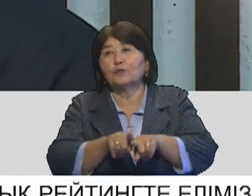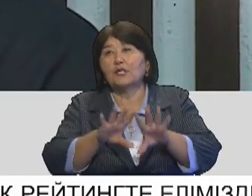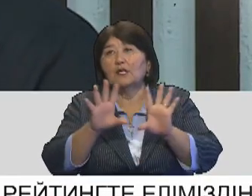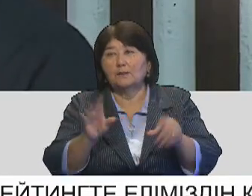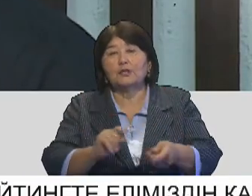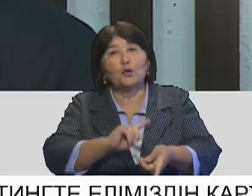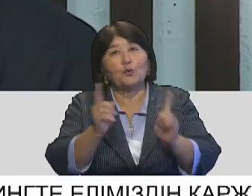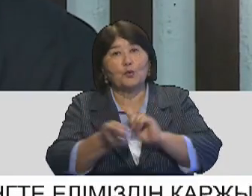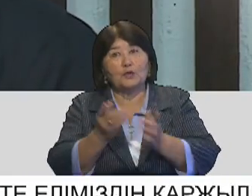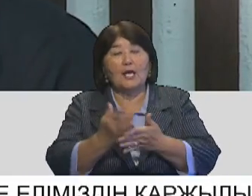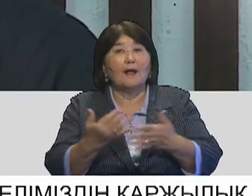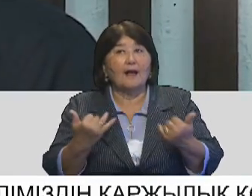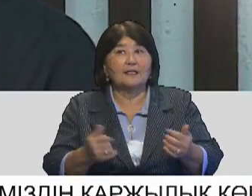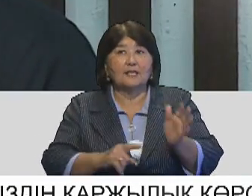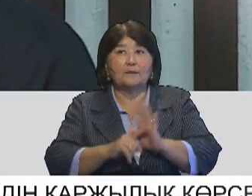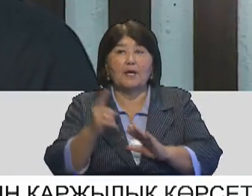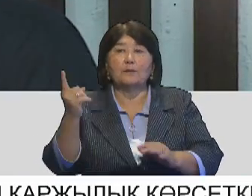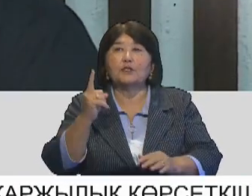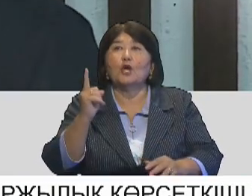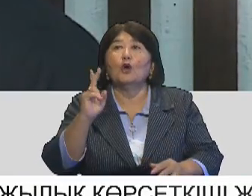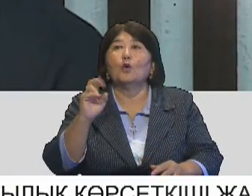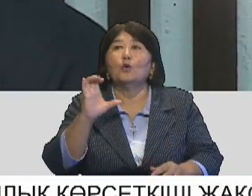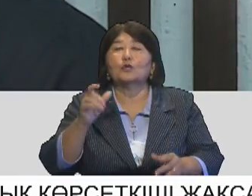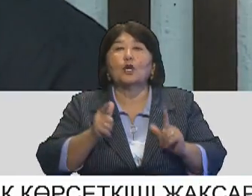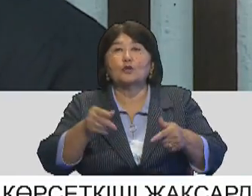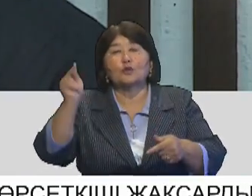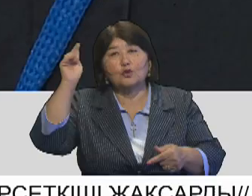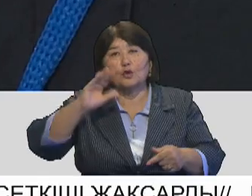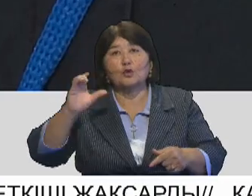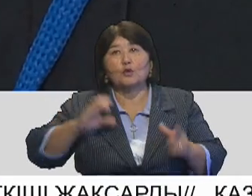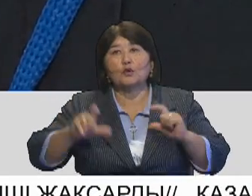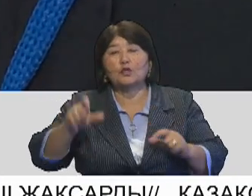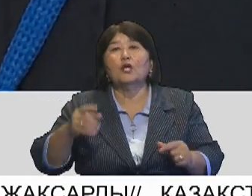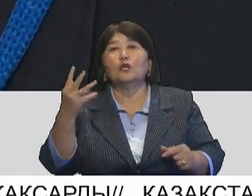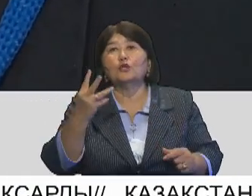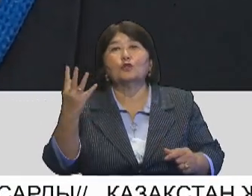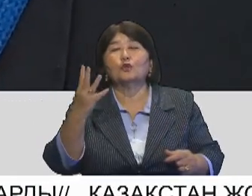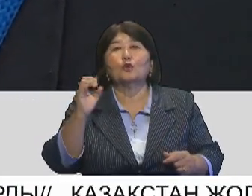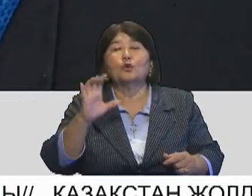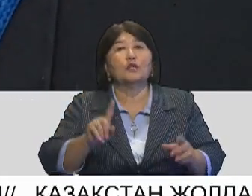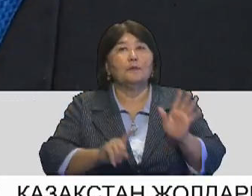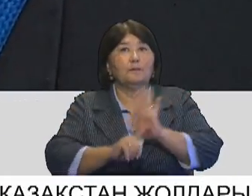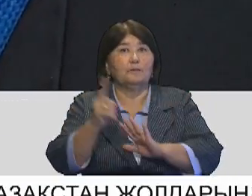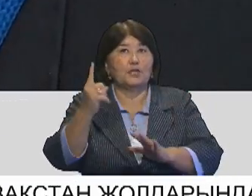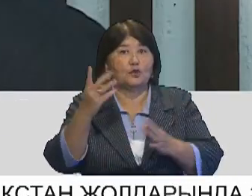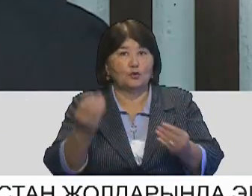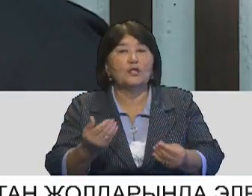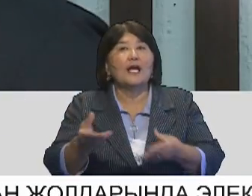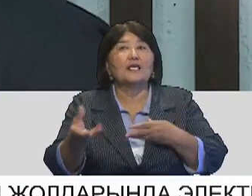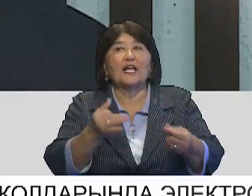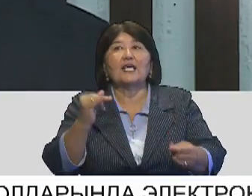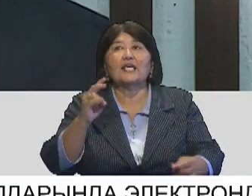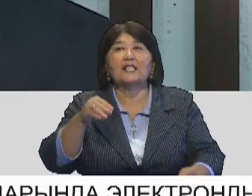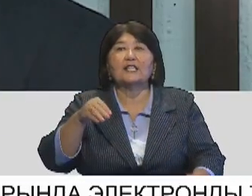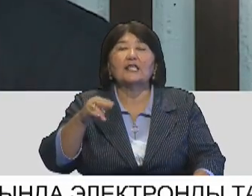силабустарын өзгерттік. Яғни қазірден бастап бірінші курсқа оқуға түскен студенттеріміз ол үшінші, төртінші курстарын күтіп жүрмейді. Бірінші күннен бастап олар жасанды интеллектке